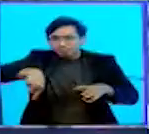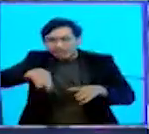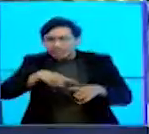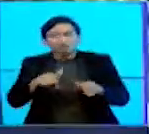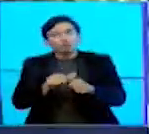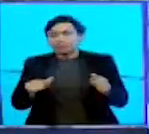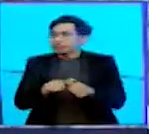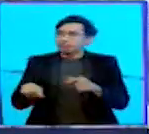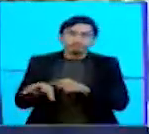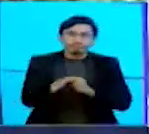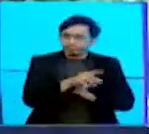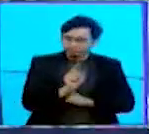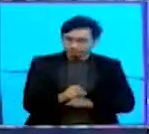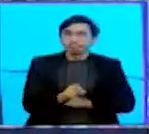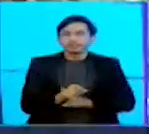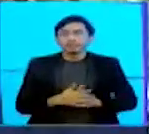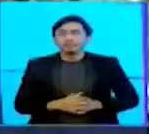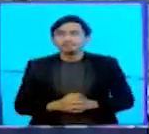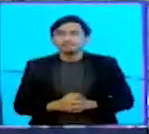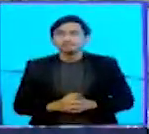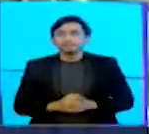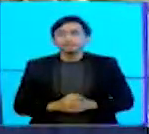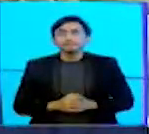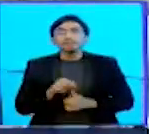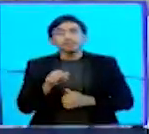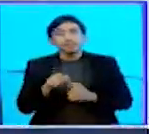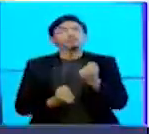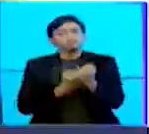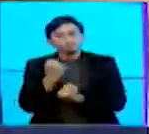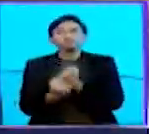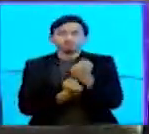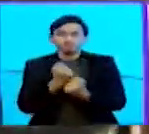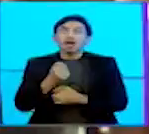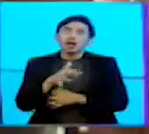kalian lihat kami akan mendapatkan rumah sih Diva 91